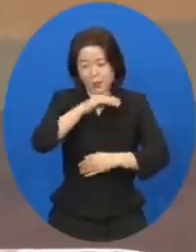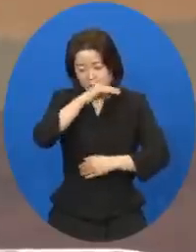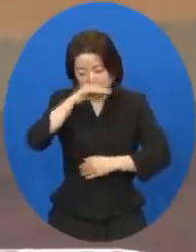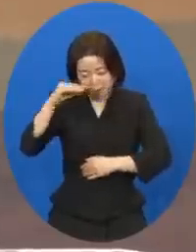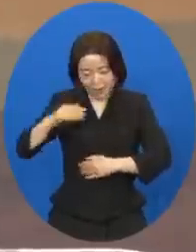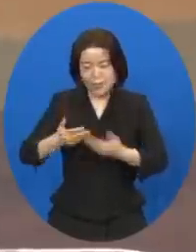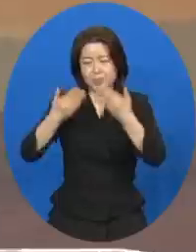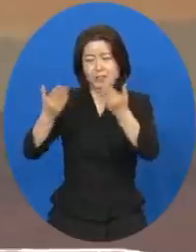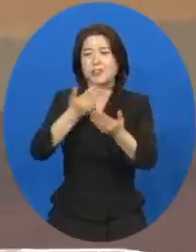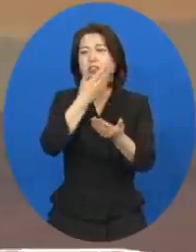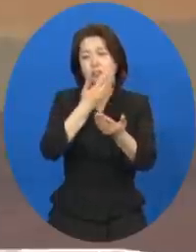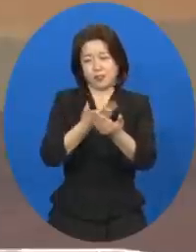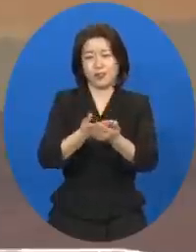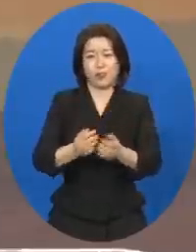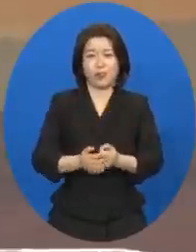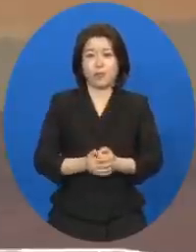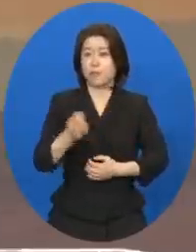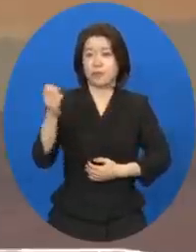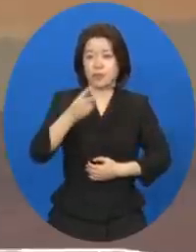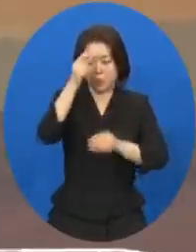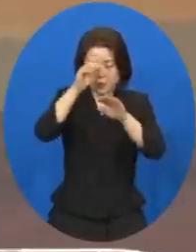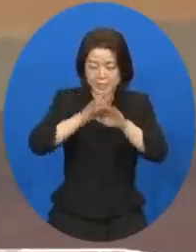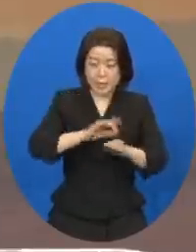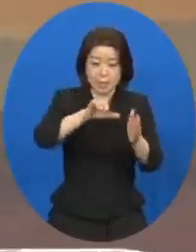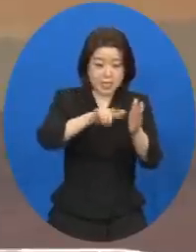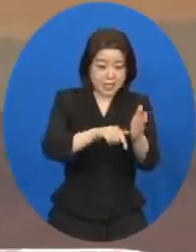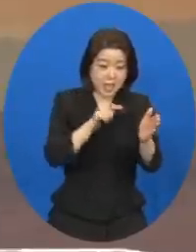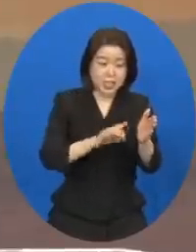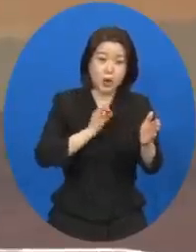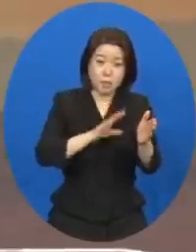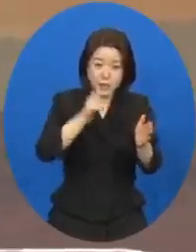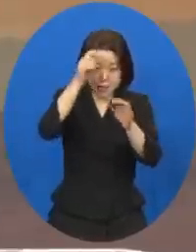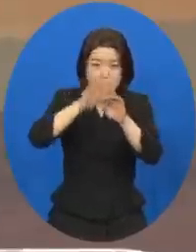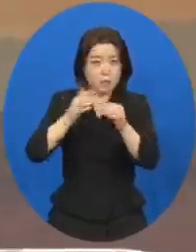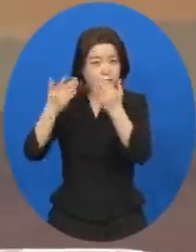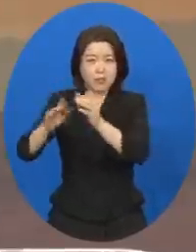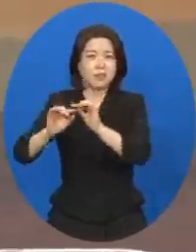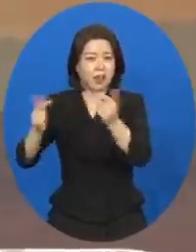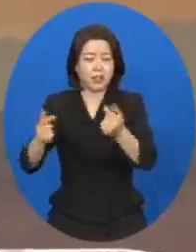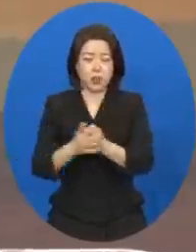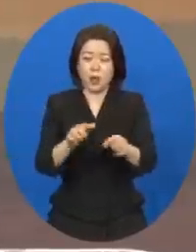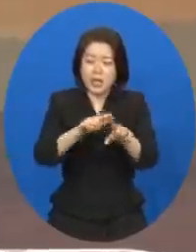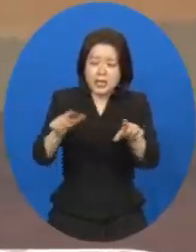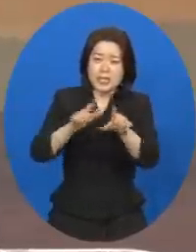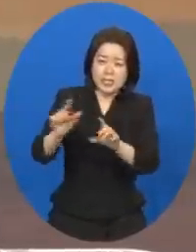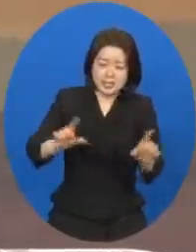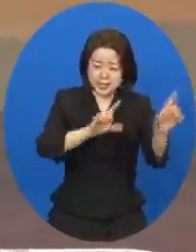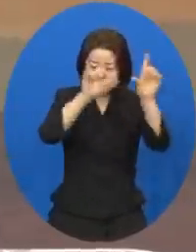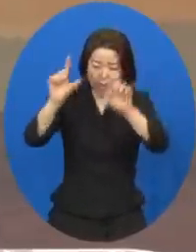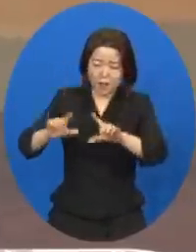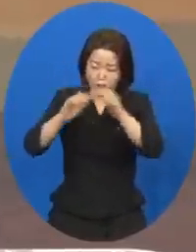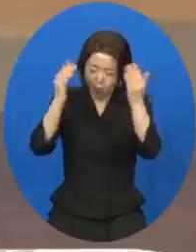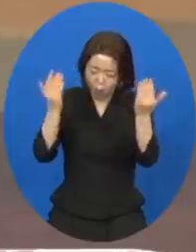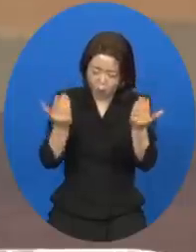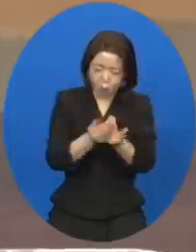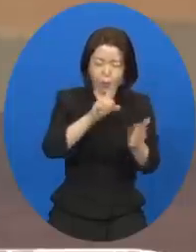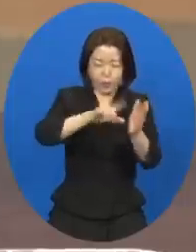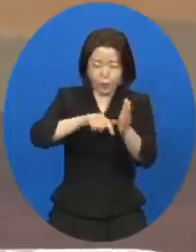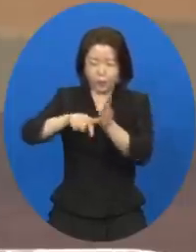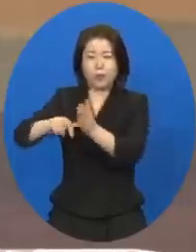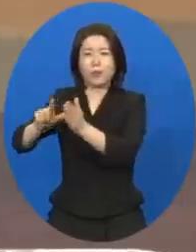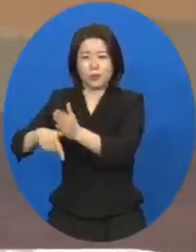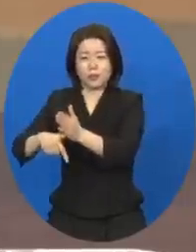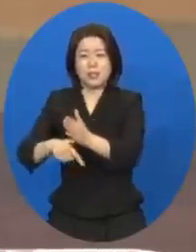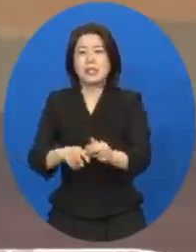하나, 예배 시간에만 예배가 아닙니다. 여러분의 일상의 모든 삶 속에 여러분이